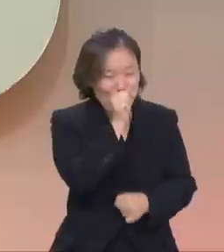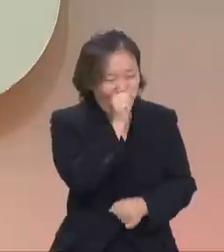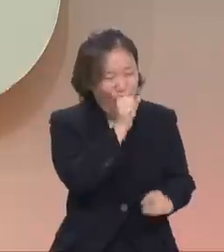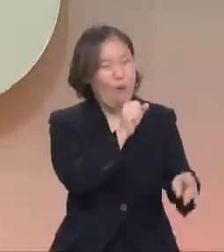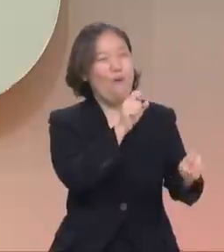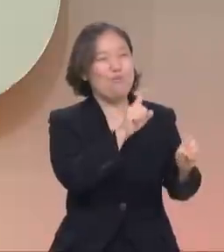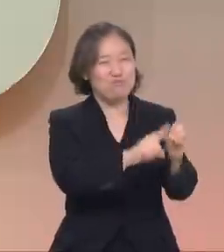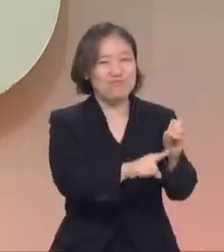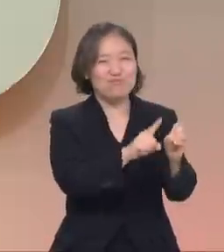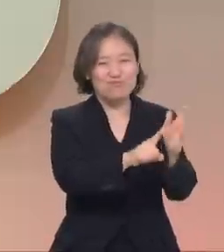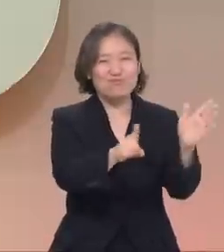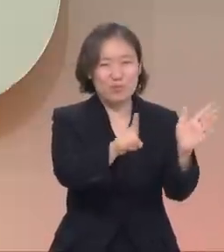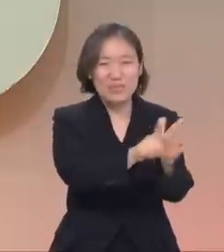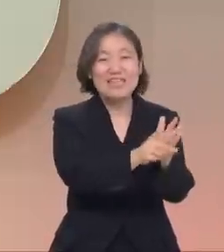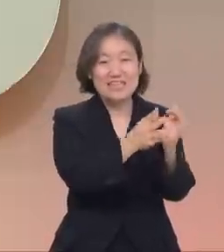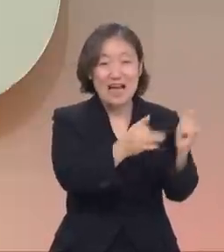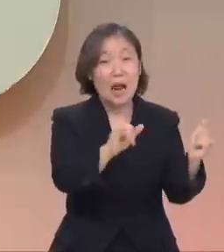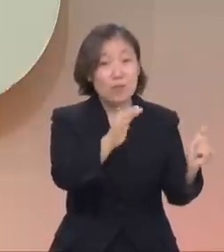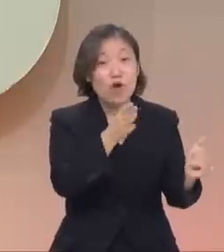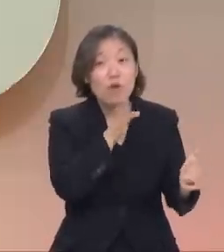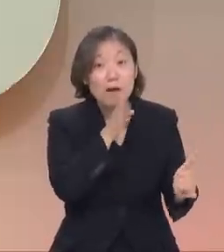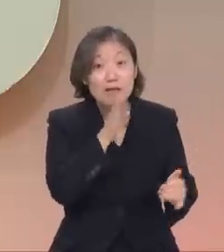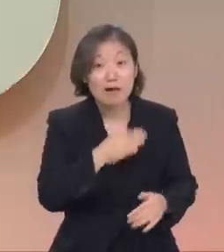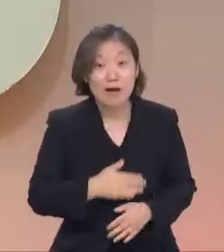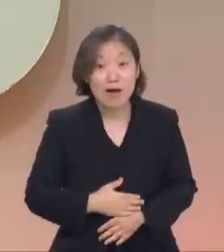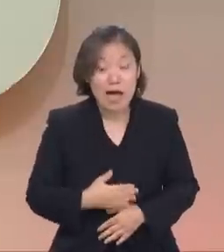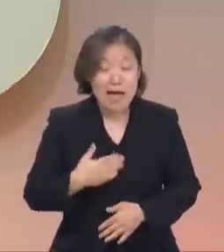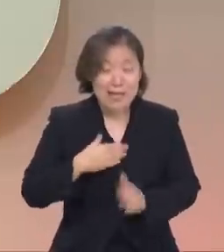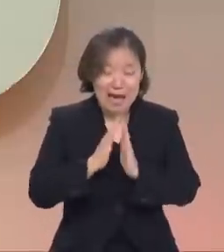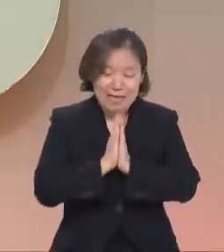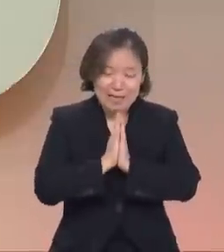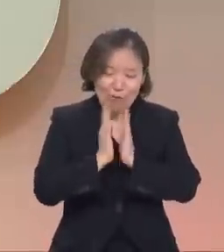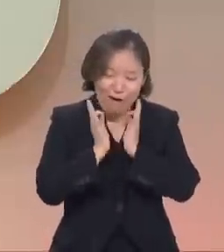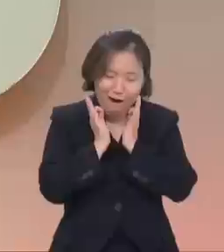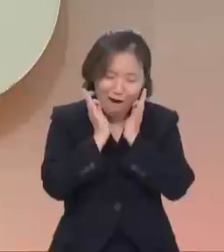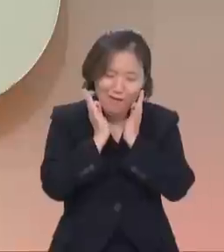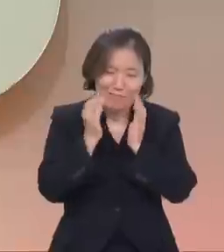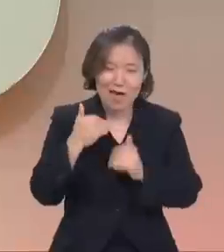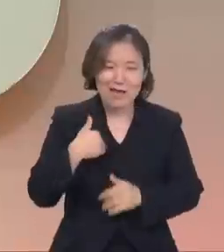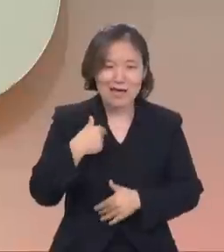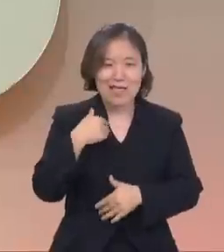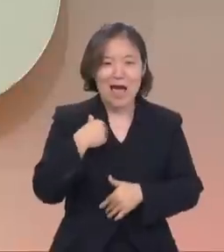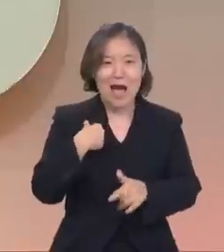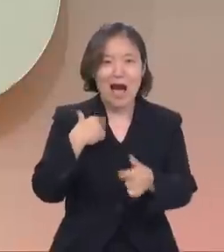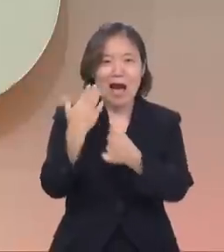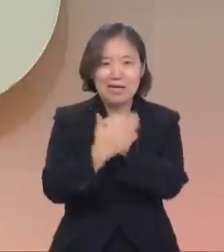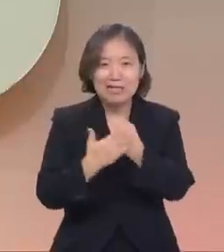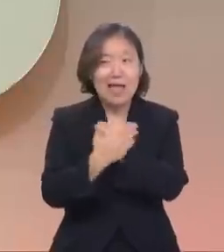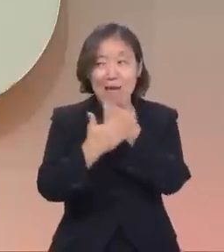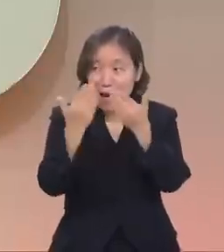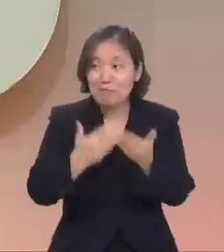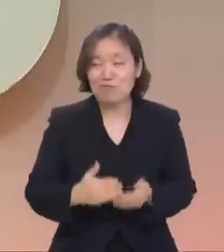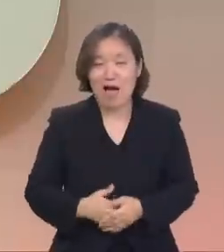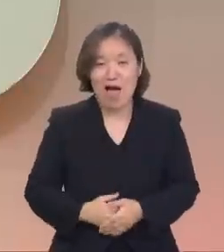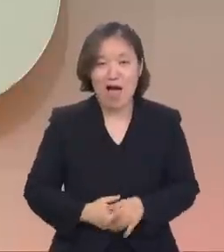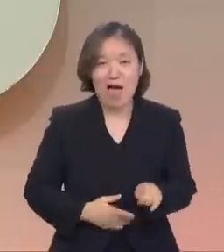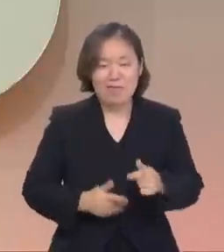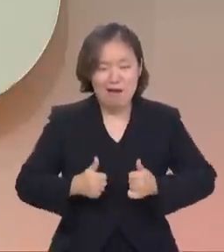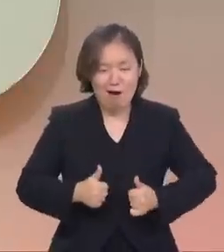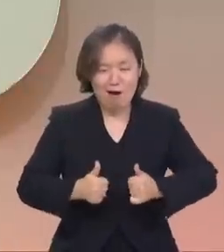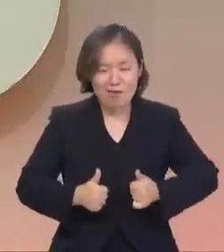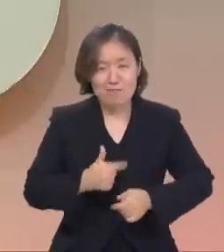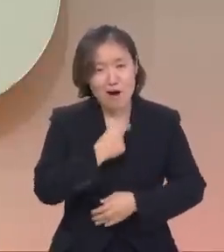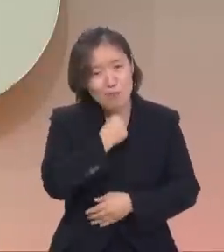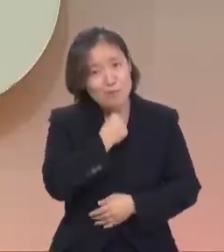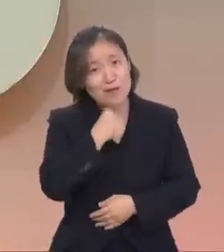이렇게 복을 짓고 내가 기도 열심히 하니까 정말 보답이 있구나 그래 내가 아싸 정말 내가 열심히 해야 되겠다